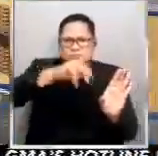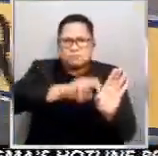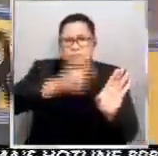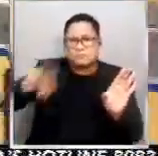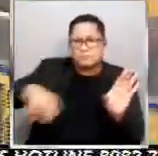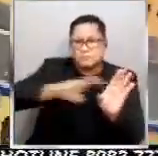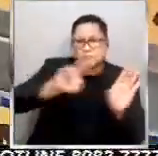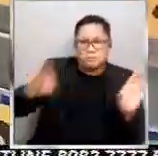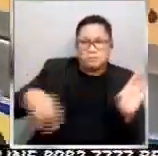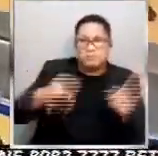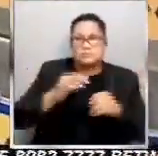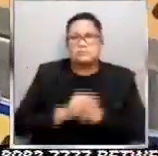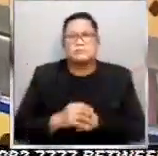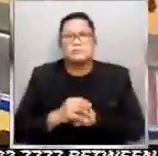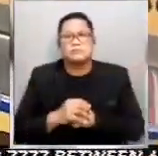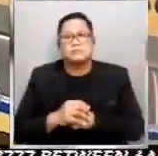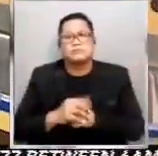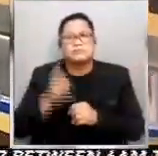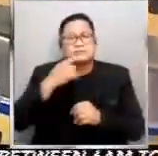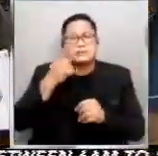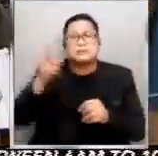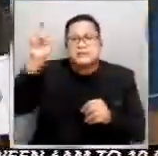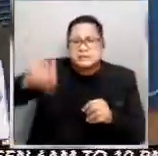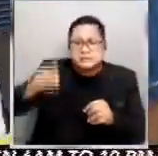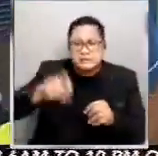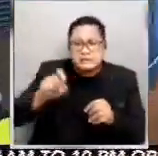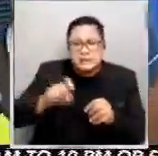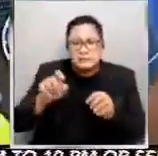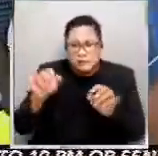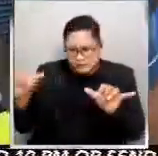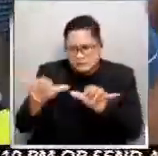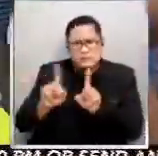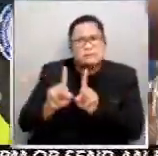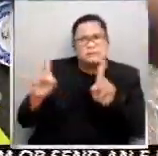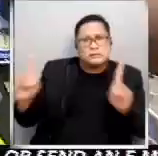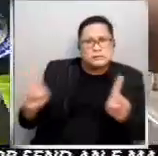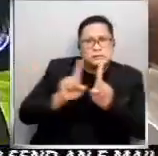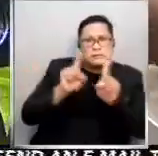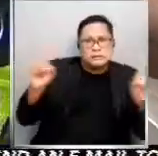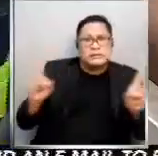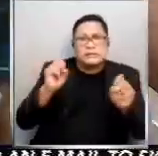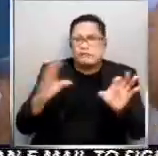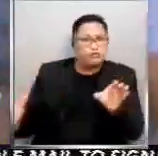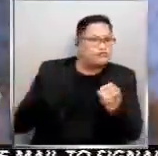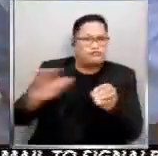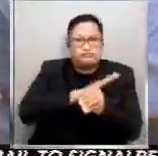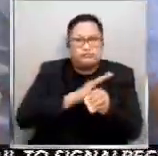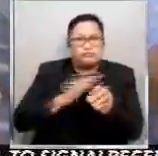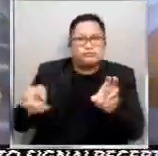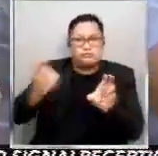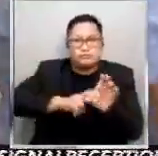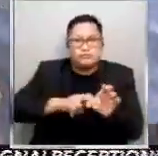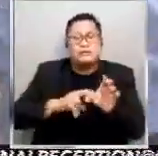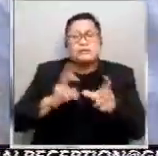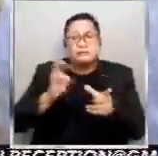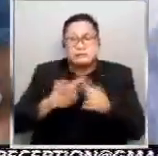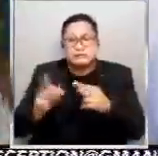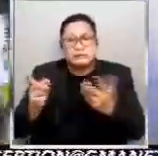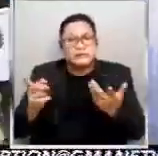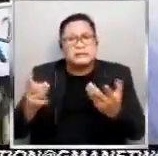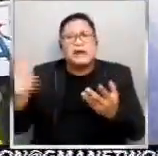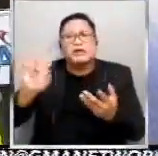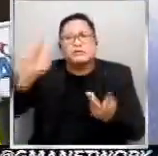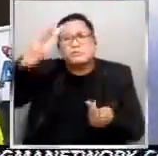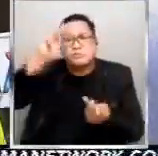pasahero. Puwansit apart pa rin po talaga. Dahil pagka pinul capacity niyo po yan, madidipit po yung purpose na social distancing